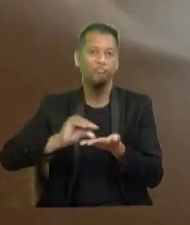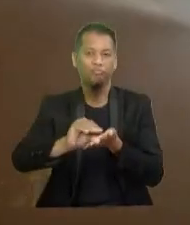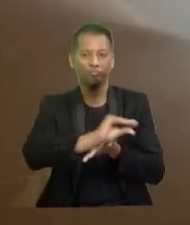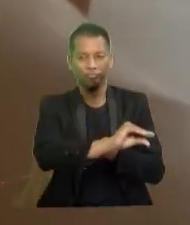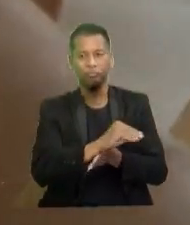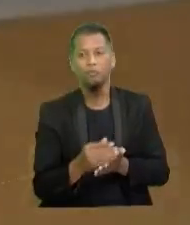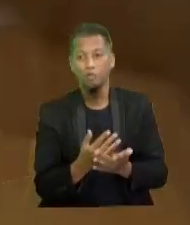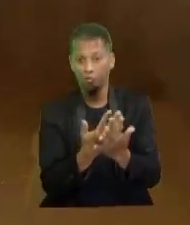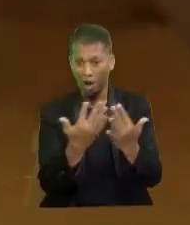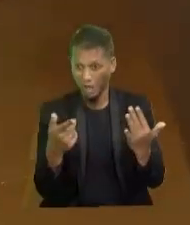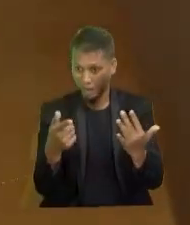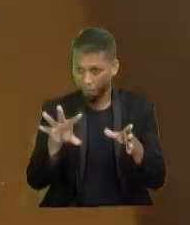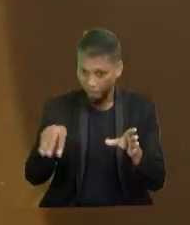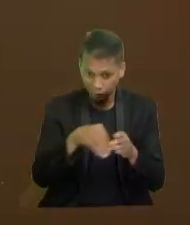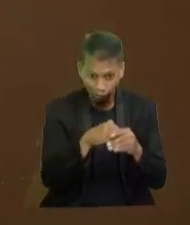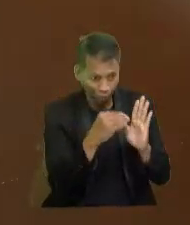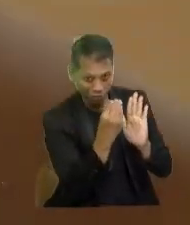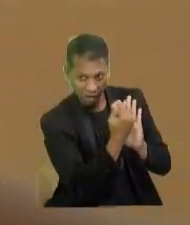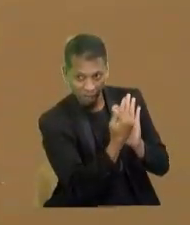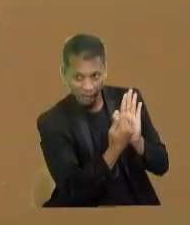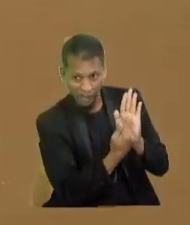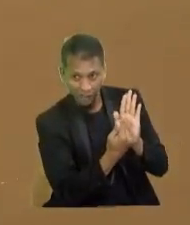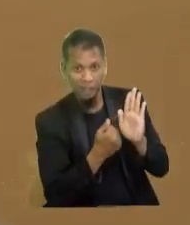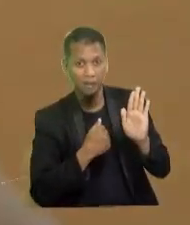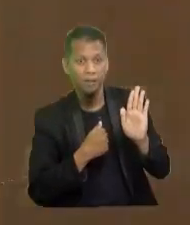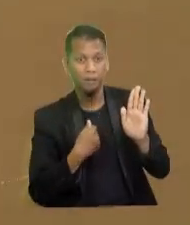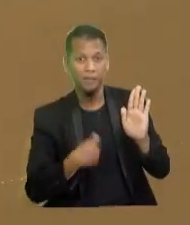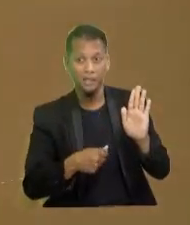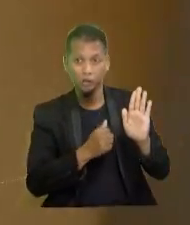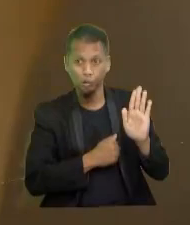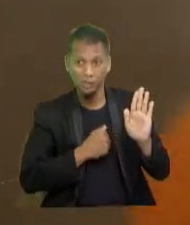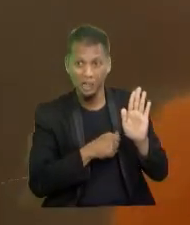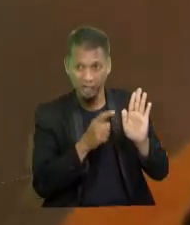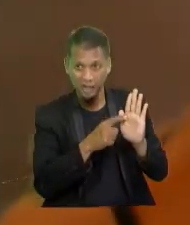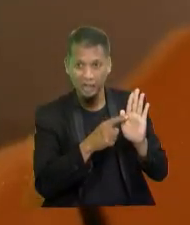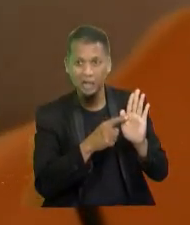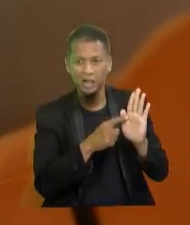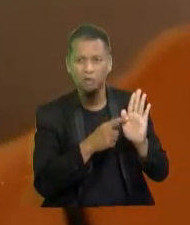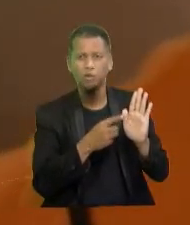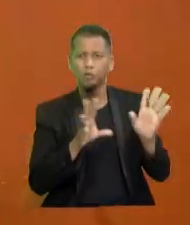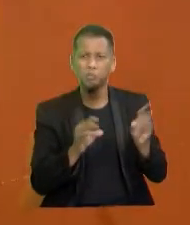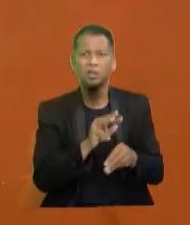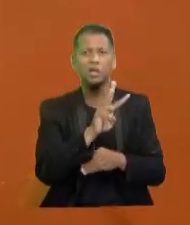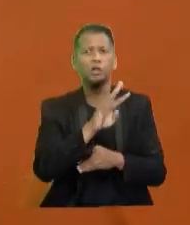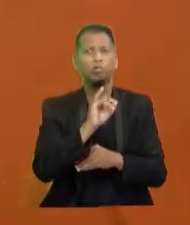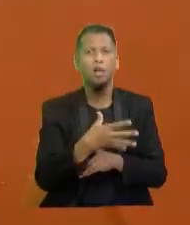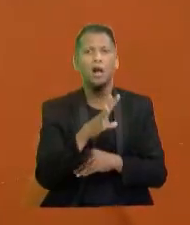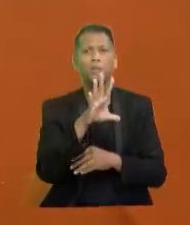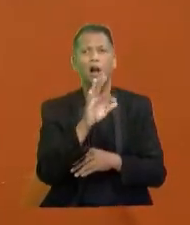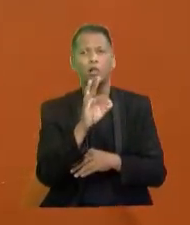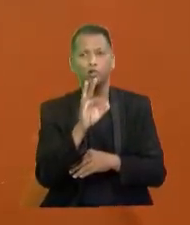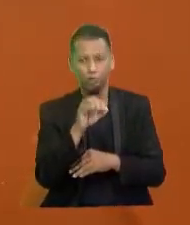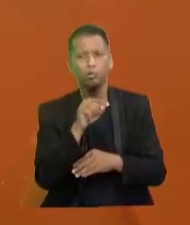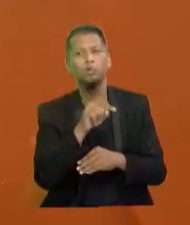pekerja dengan gaji di bawah Rp3,5 juta per bulan dan bukan ASN atau TNI Polri.